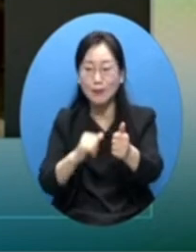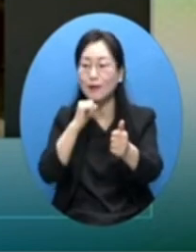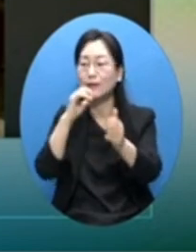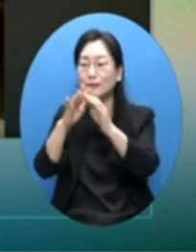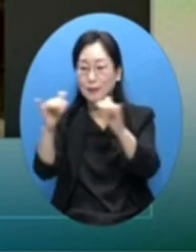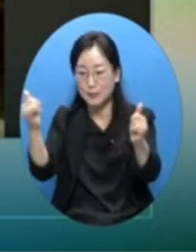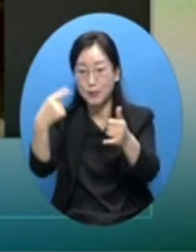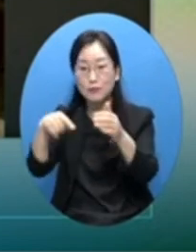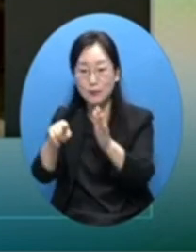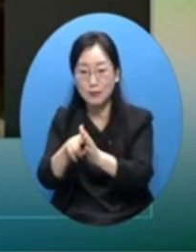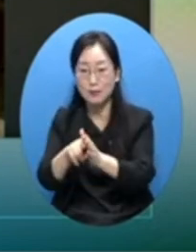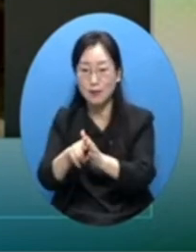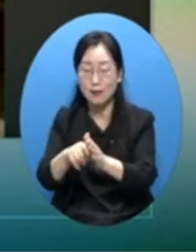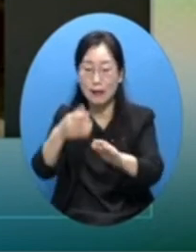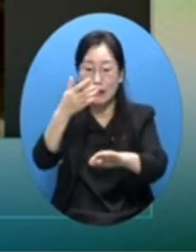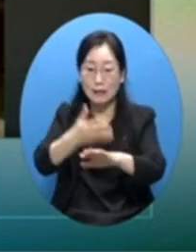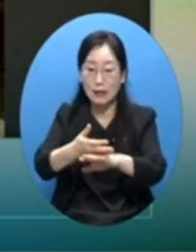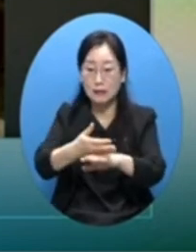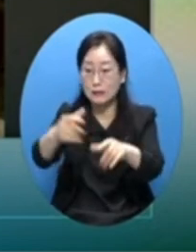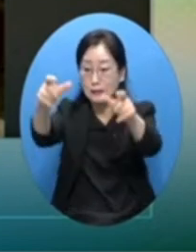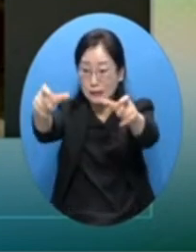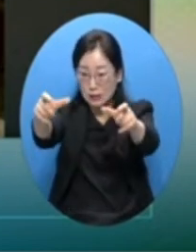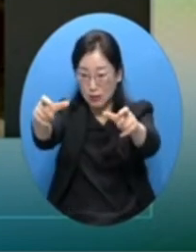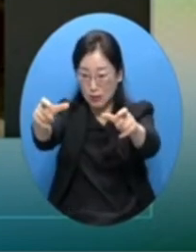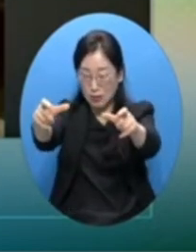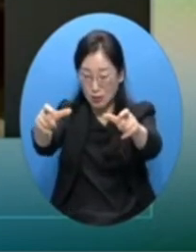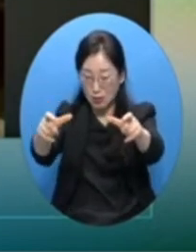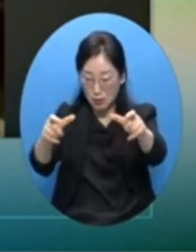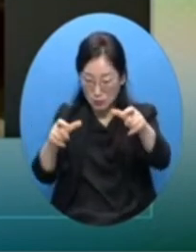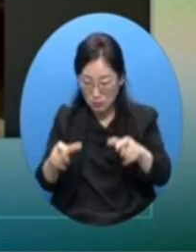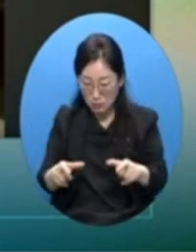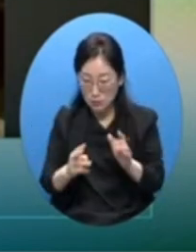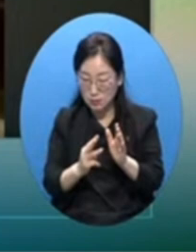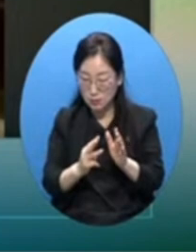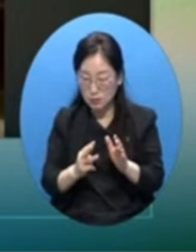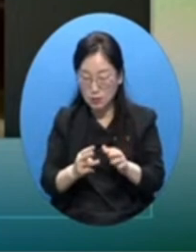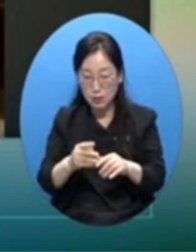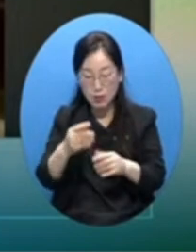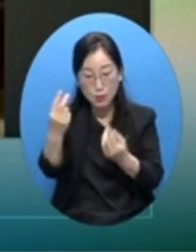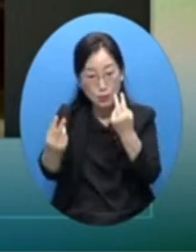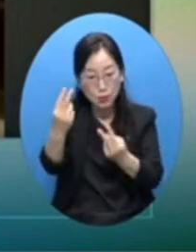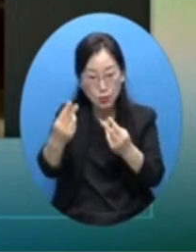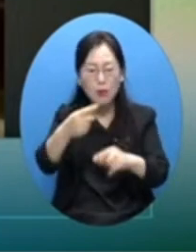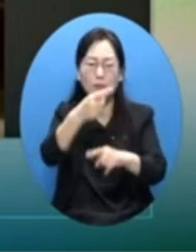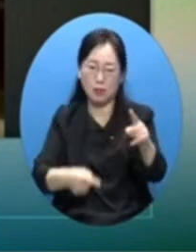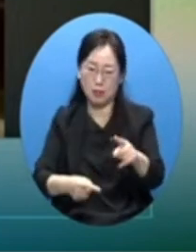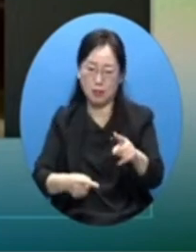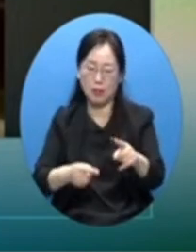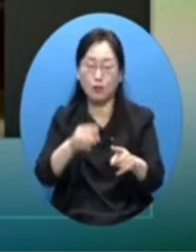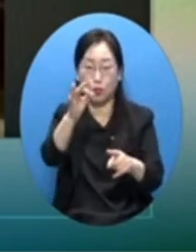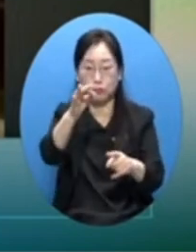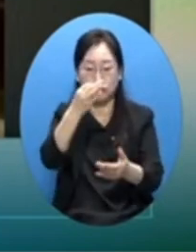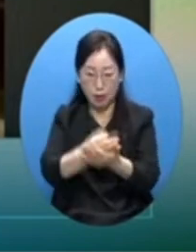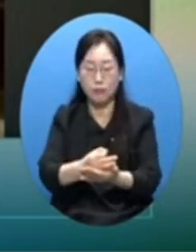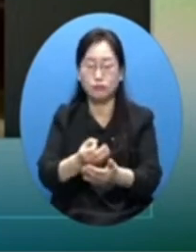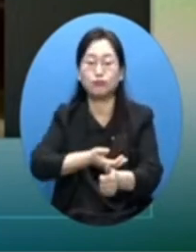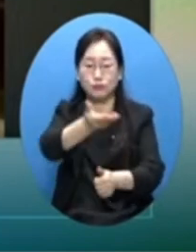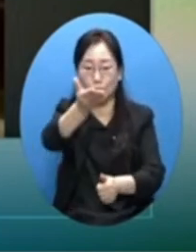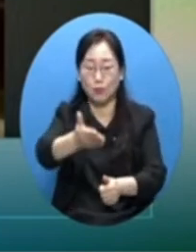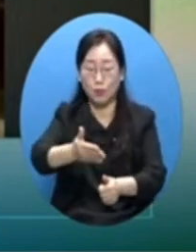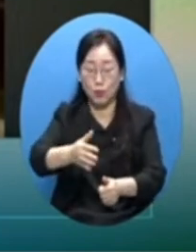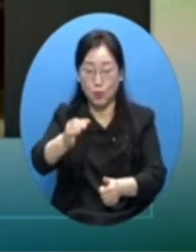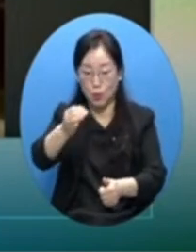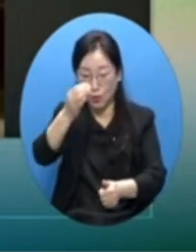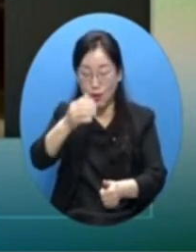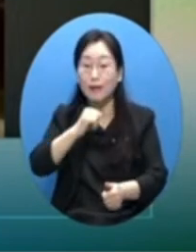위해서 다른 지역의 절반 정도의 진료비를 받고 그나마 돈이 없는 사람들은 무상으로 치료를 해주며